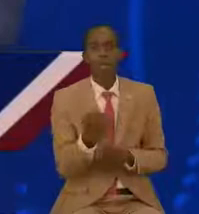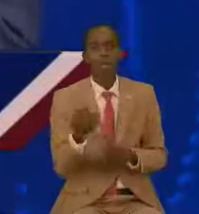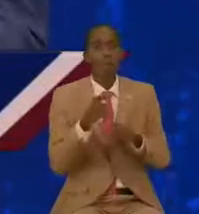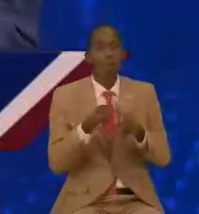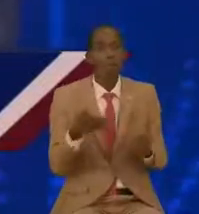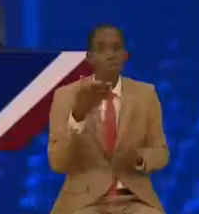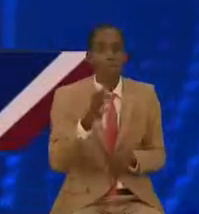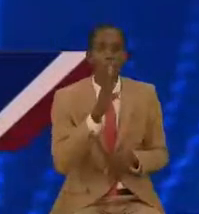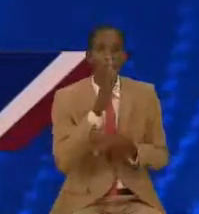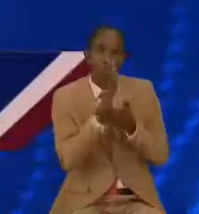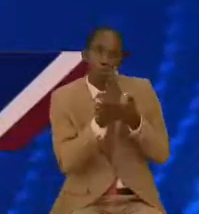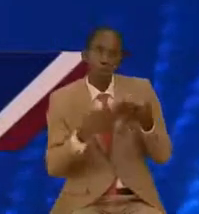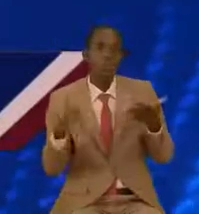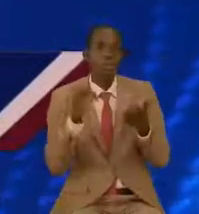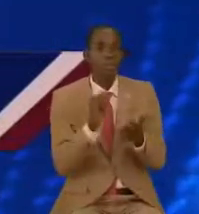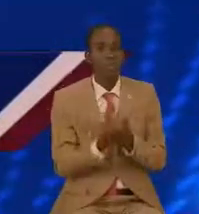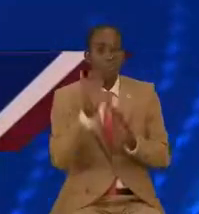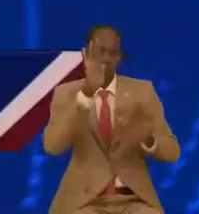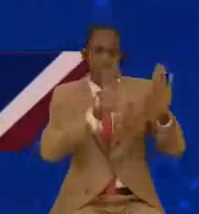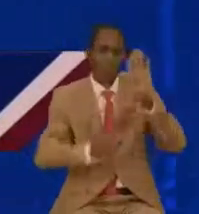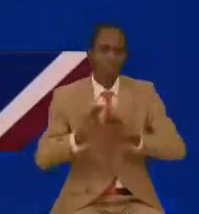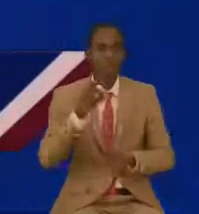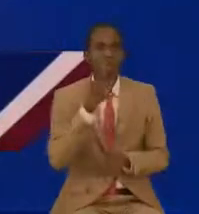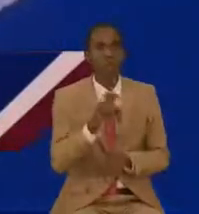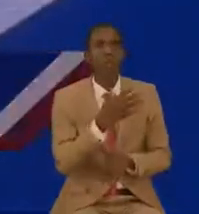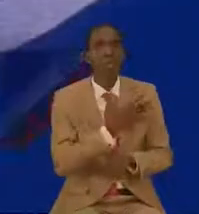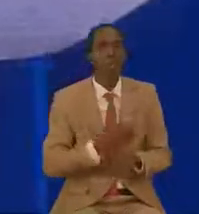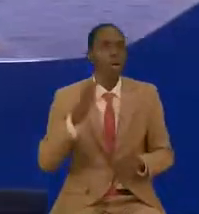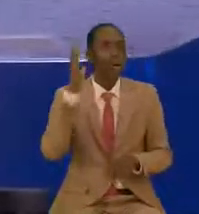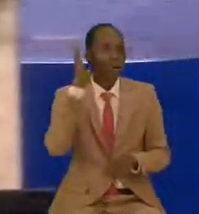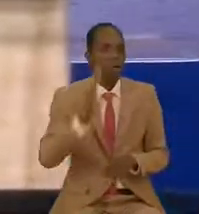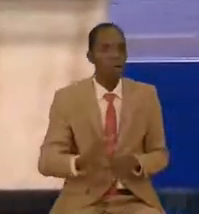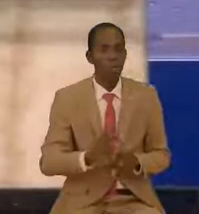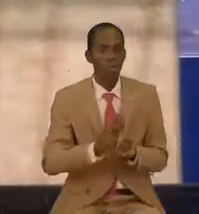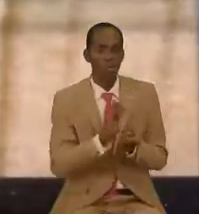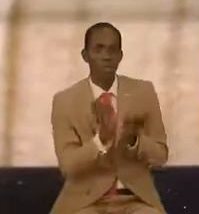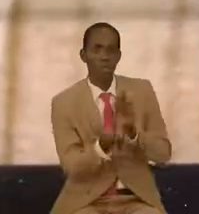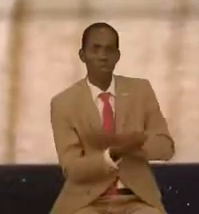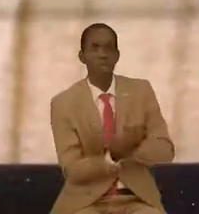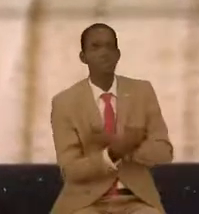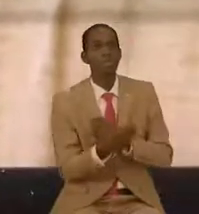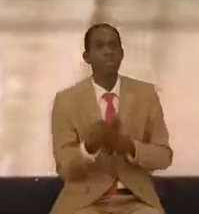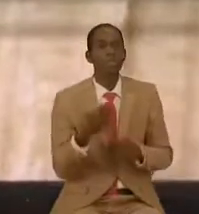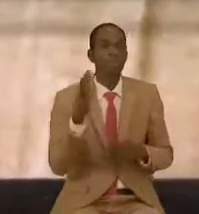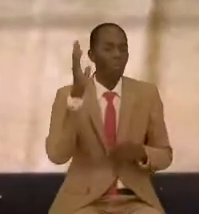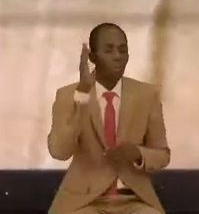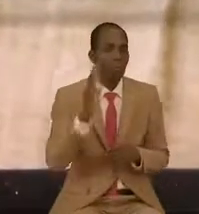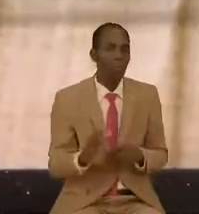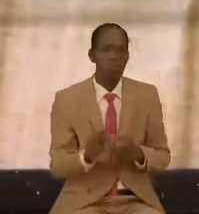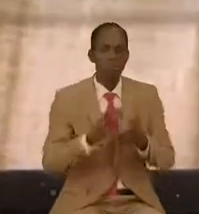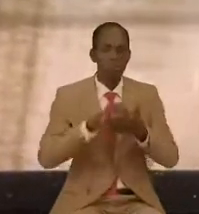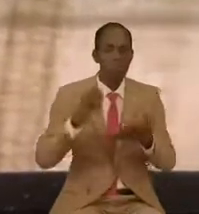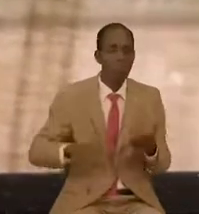qu'il y ait un autre évangile, mais il y a des gens qui vous troublent et qui veulent renverser, qui